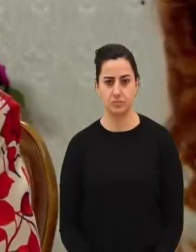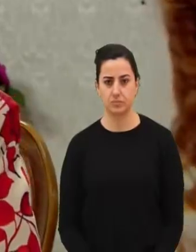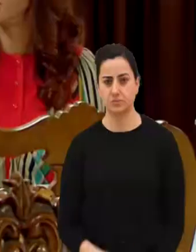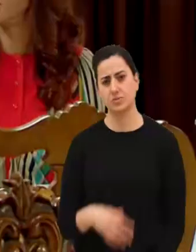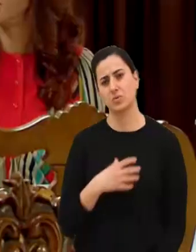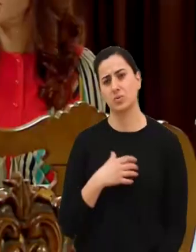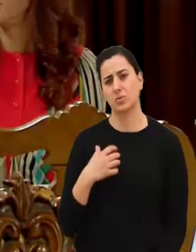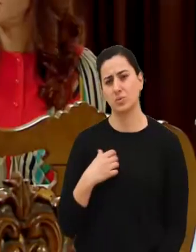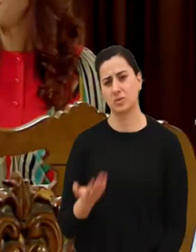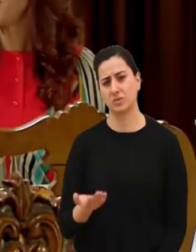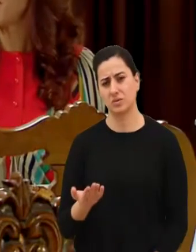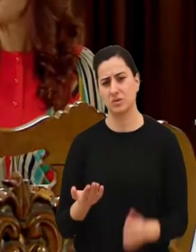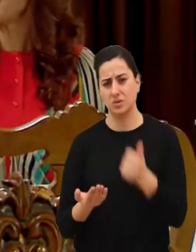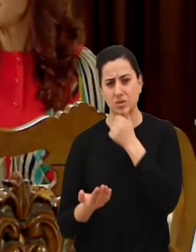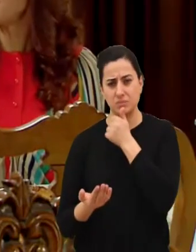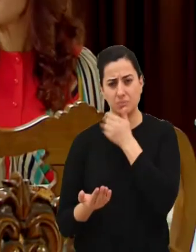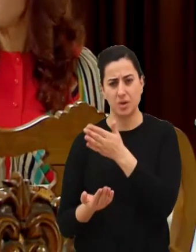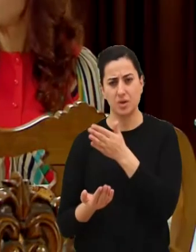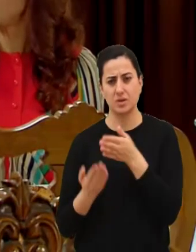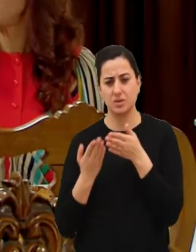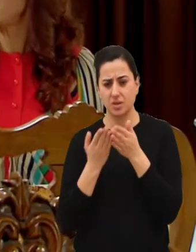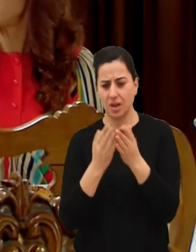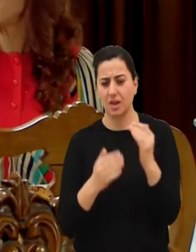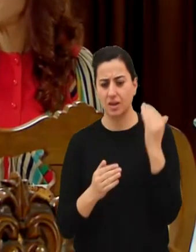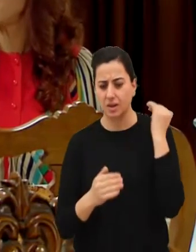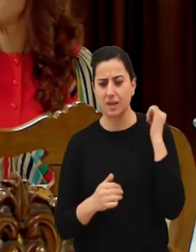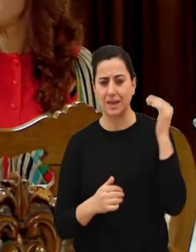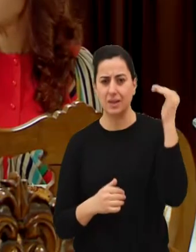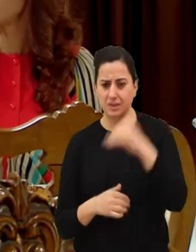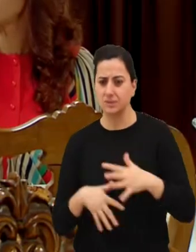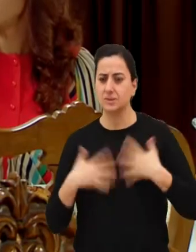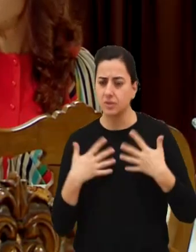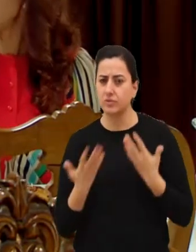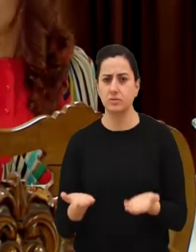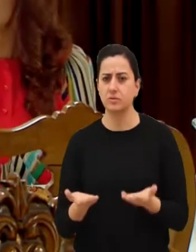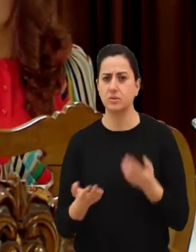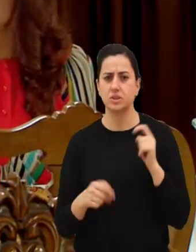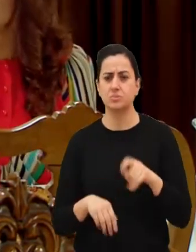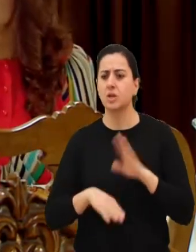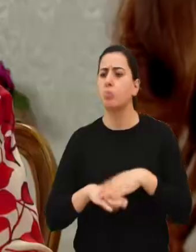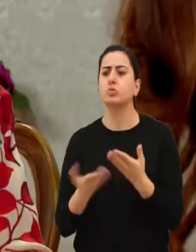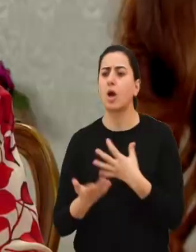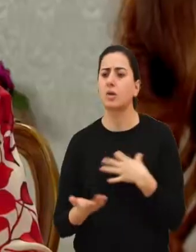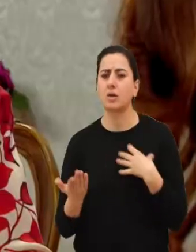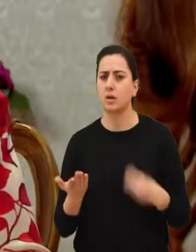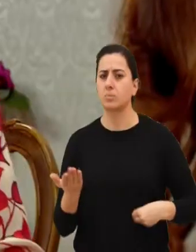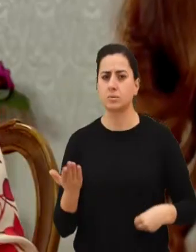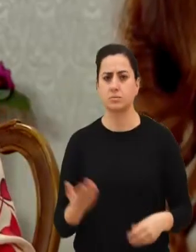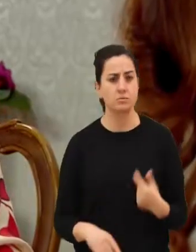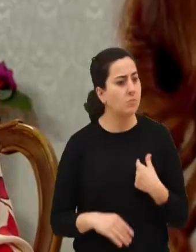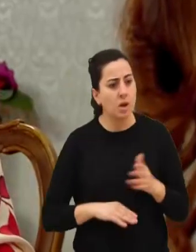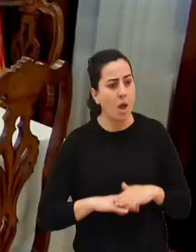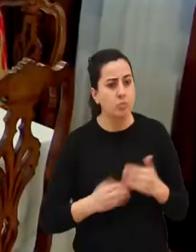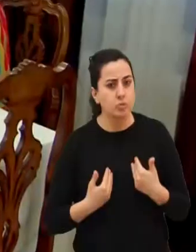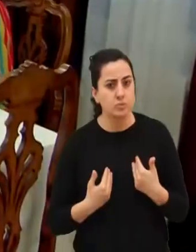Anne ya. Babam nihayet denizden evine döndü diye ne kadar sevindiğimi sen biliyorsun. Niye böyle yapıyorsun? Ne